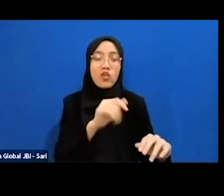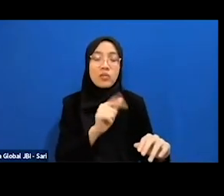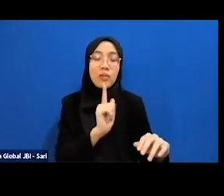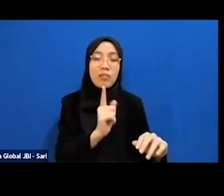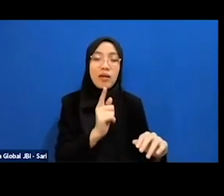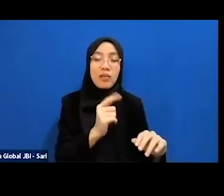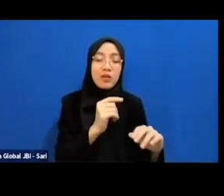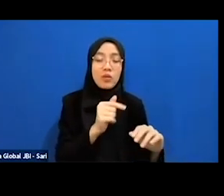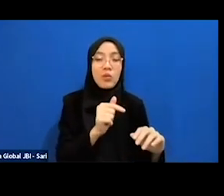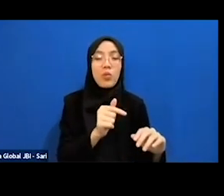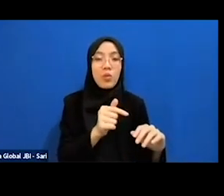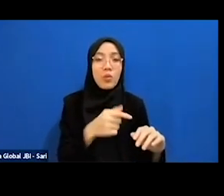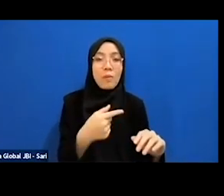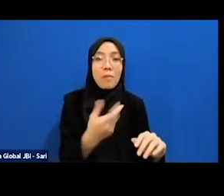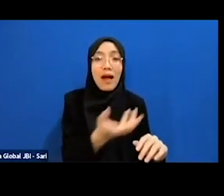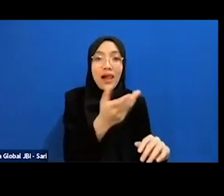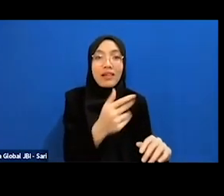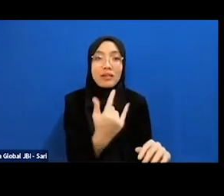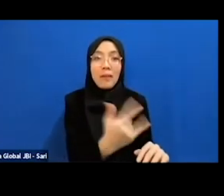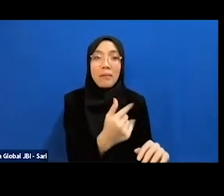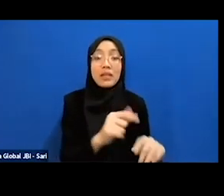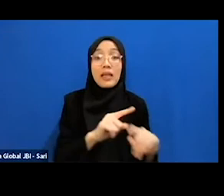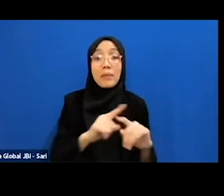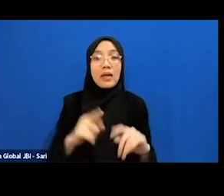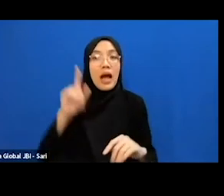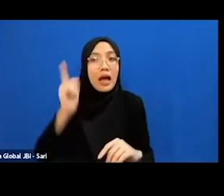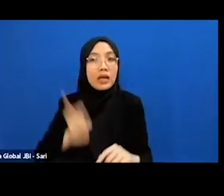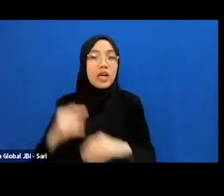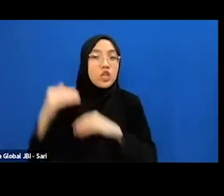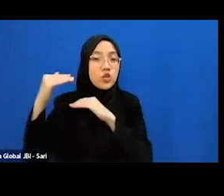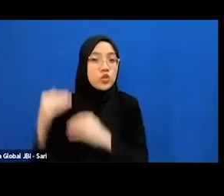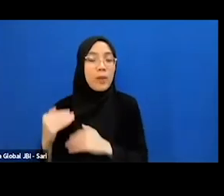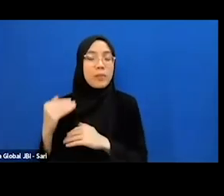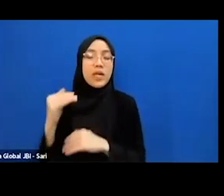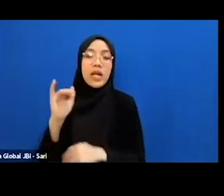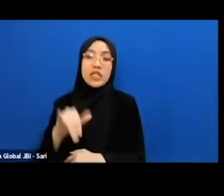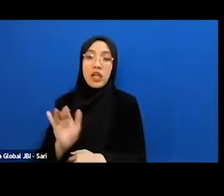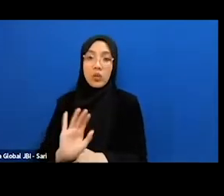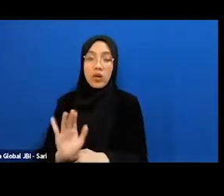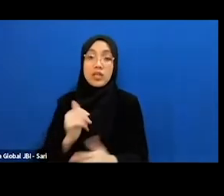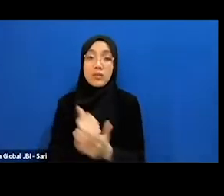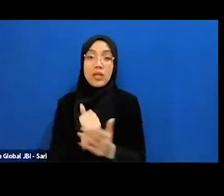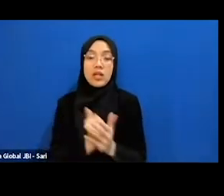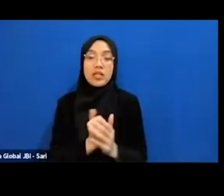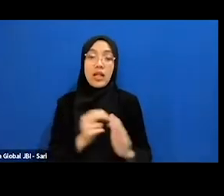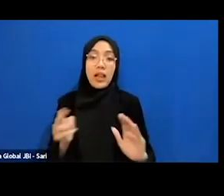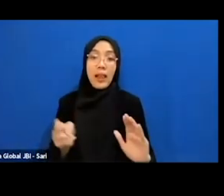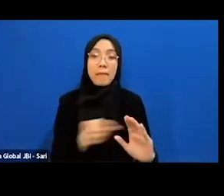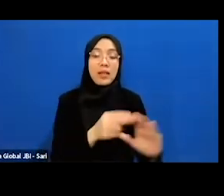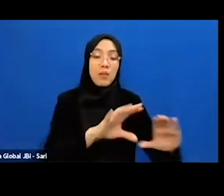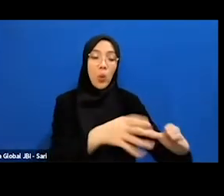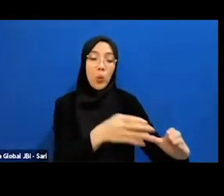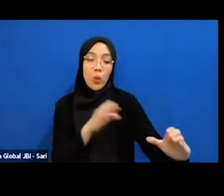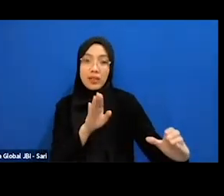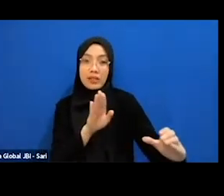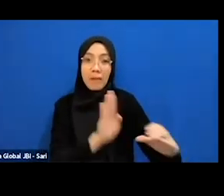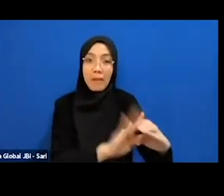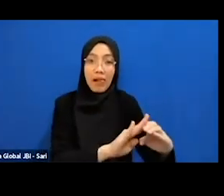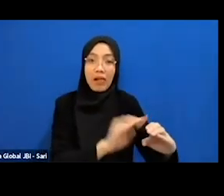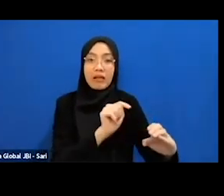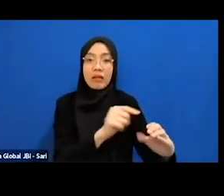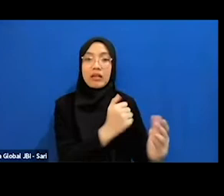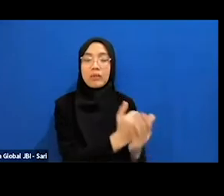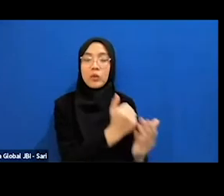persoalannya adalah Apakah ada jaminan Hai bahwa label yang disematkan pada produk dan jasa tadi